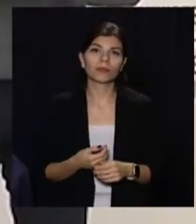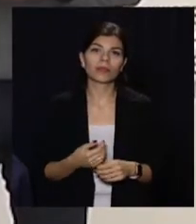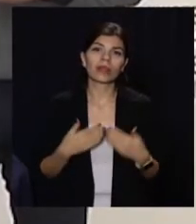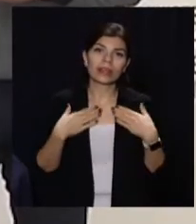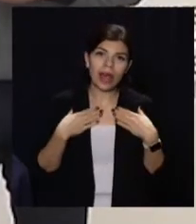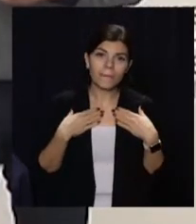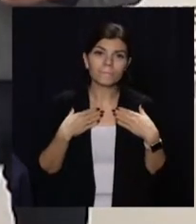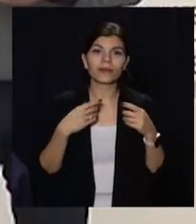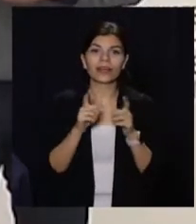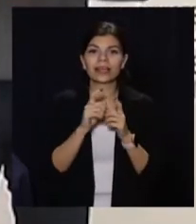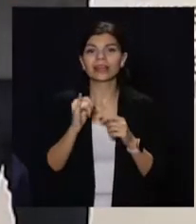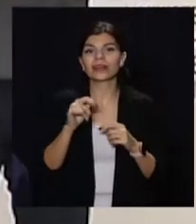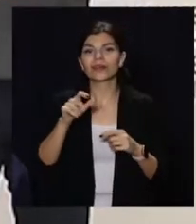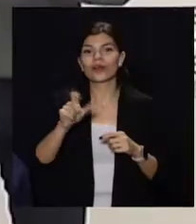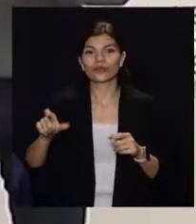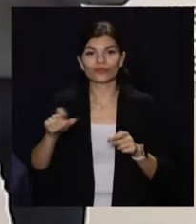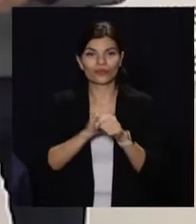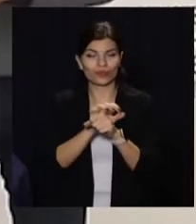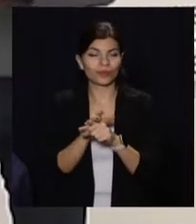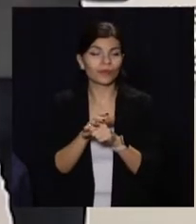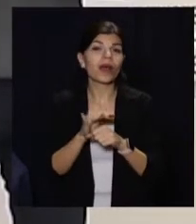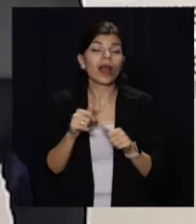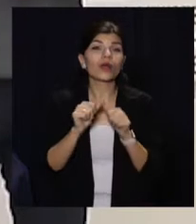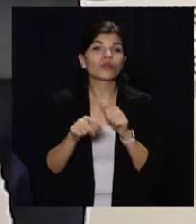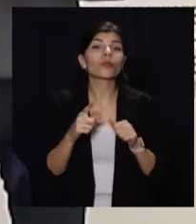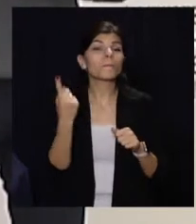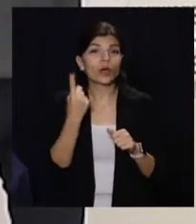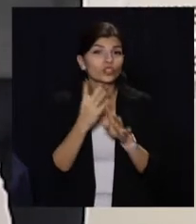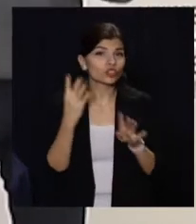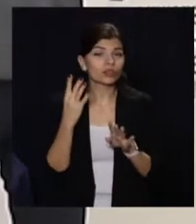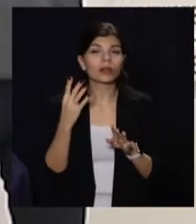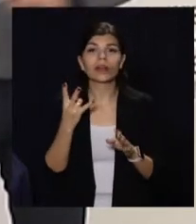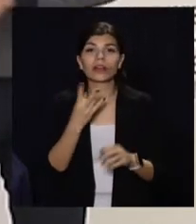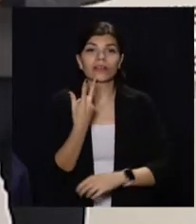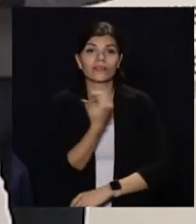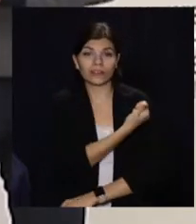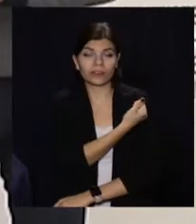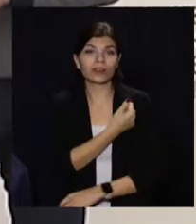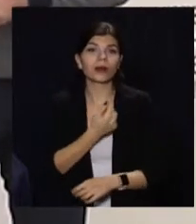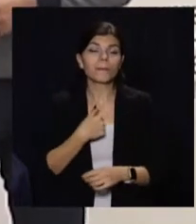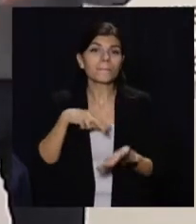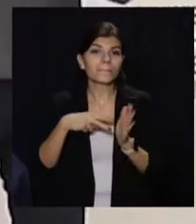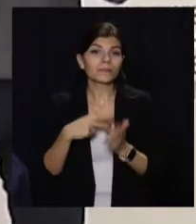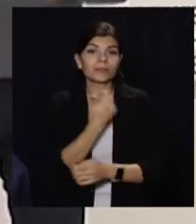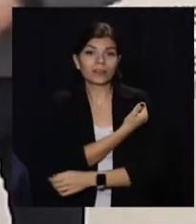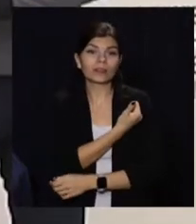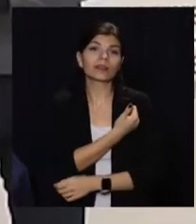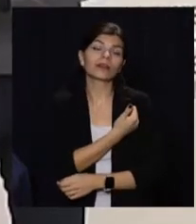нами і коронавірусною хворобою. Окрім того, в першу чергу треба вакцинувати, ми плануємо